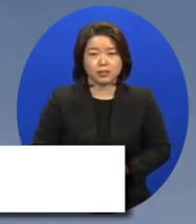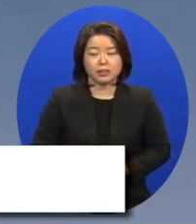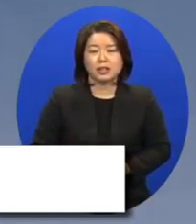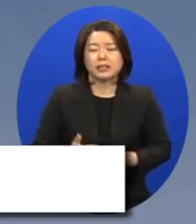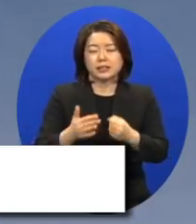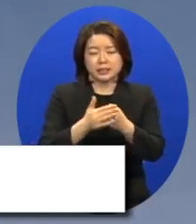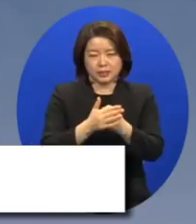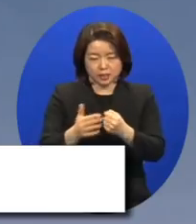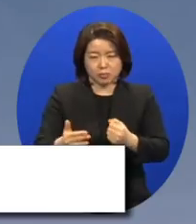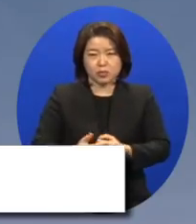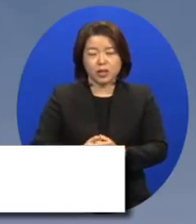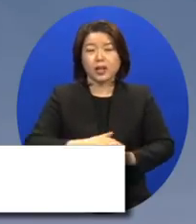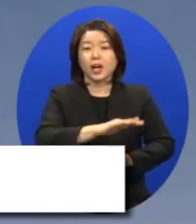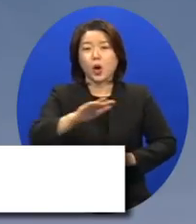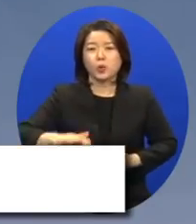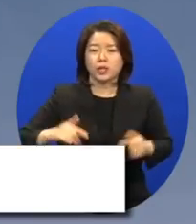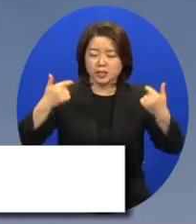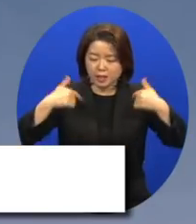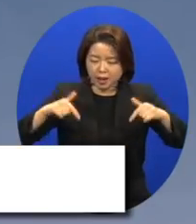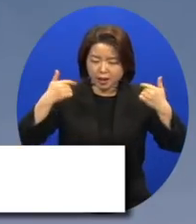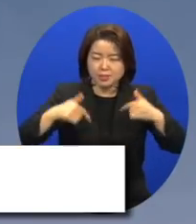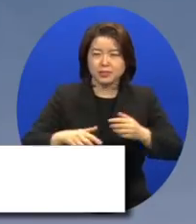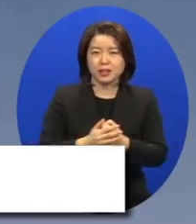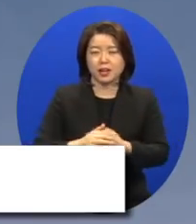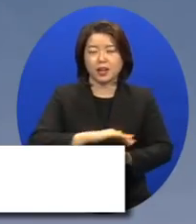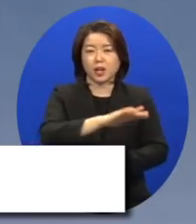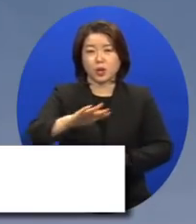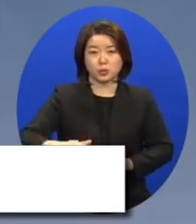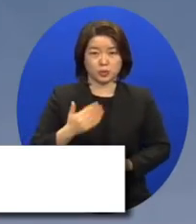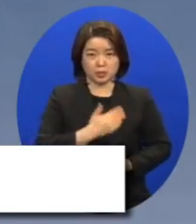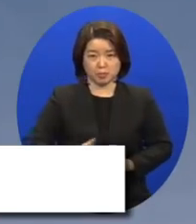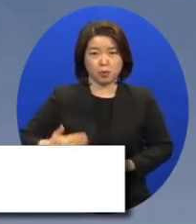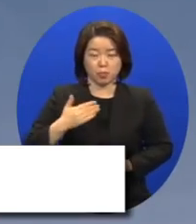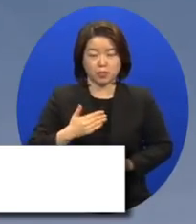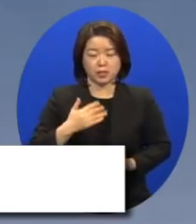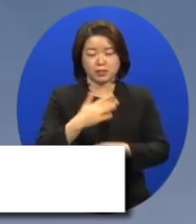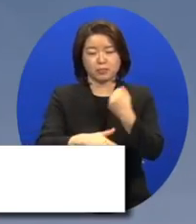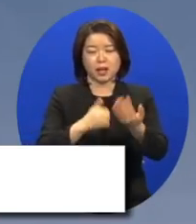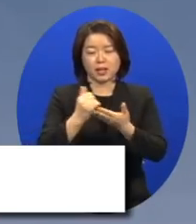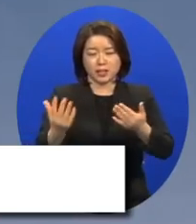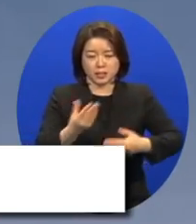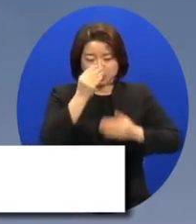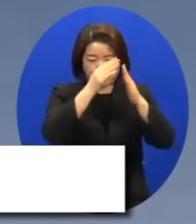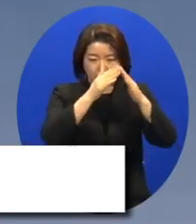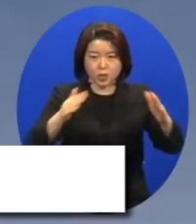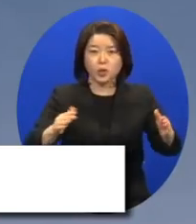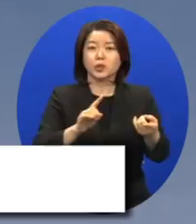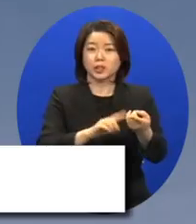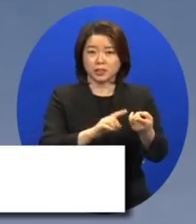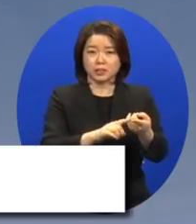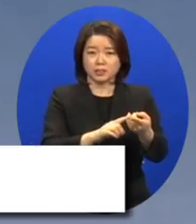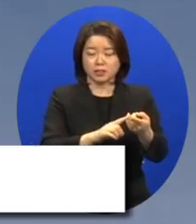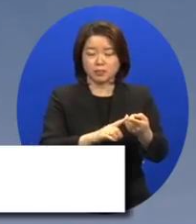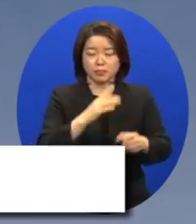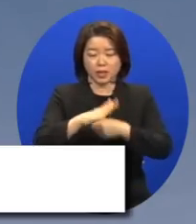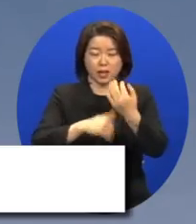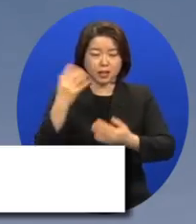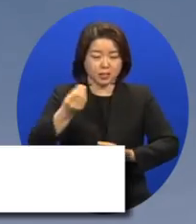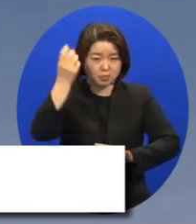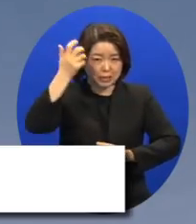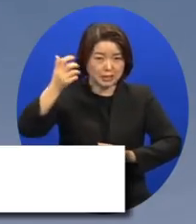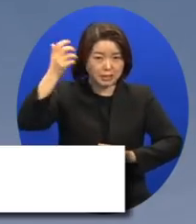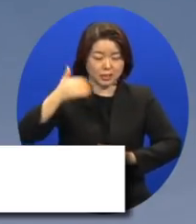그러므로 우리는 항상 우리 몸이 하나님의 성전인 것을 하나님의 성령이 우리 안에